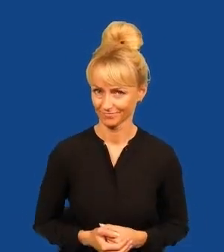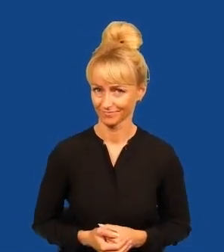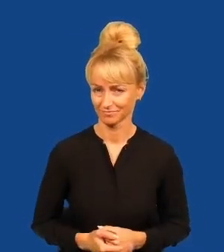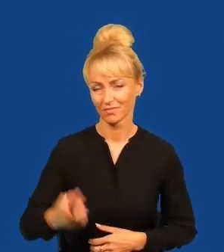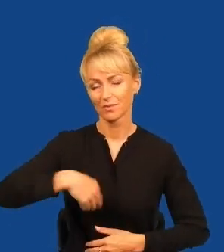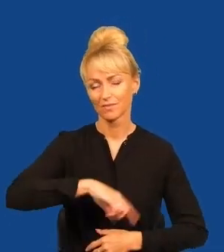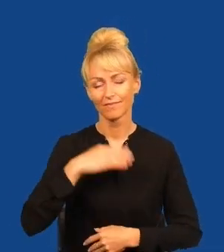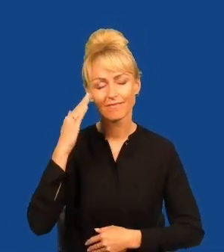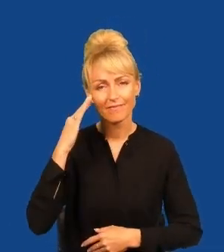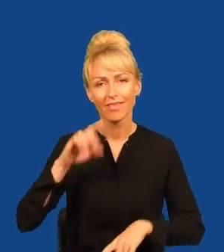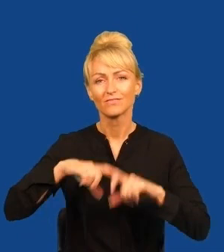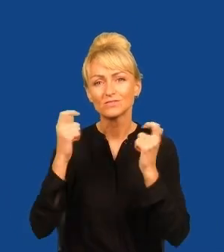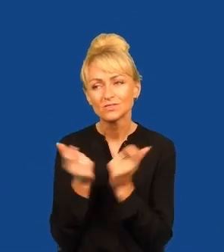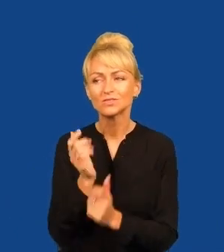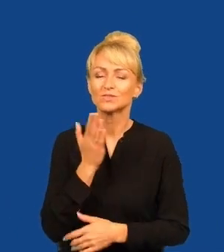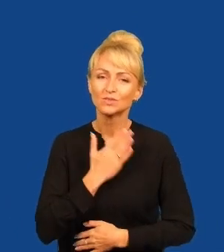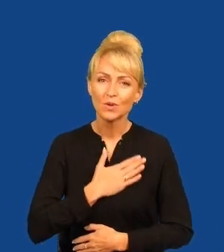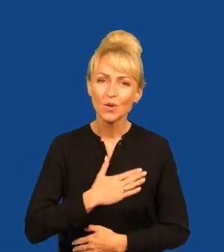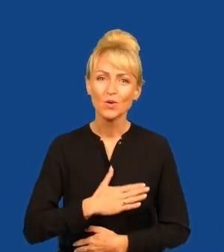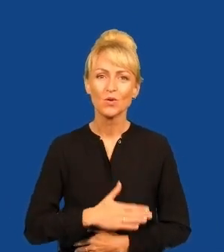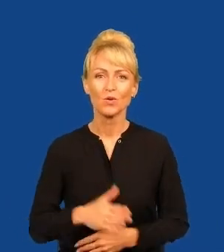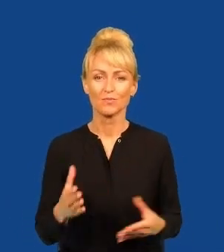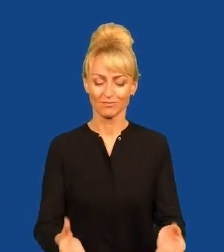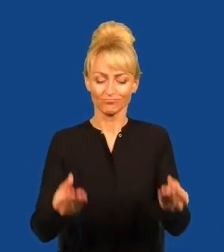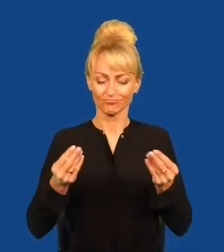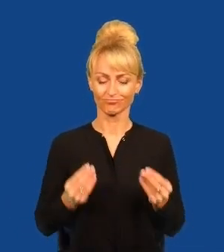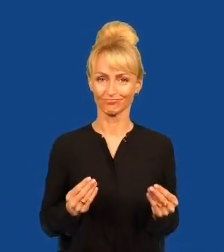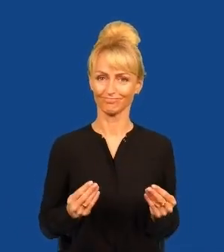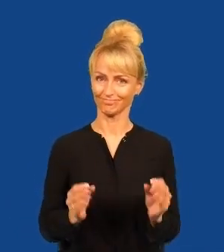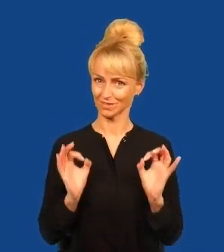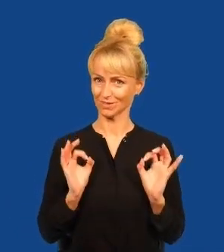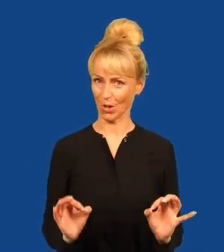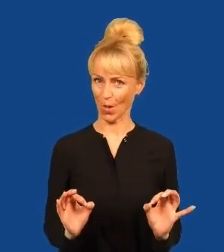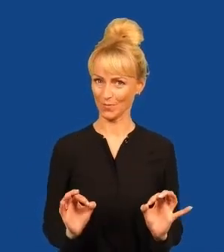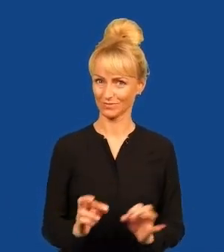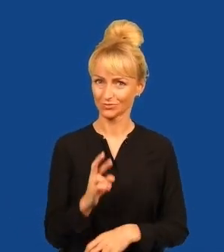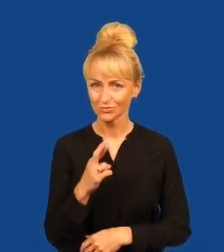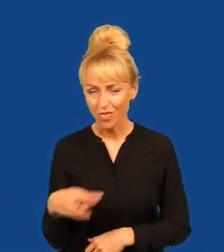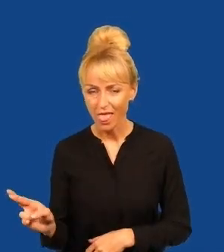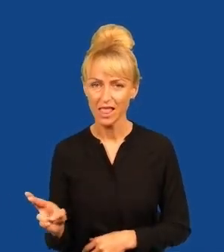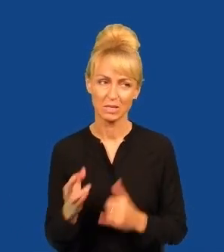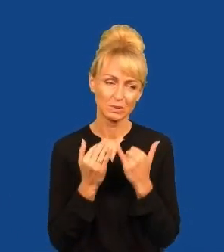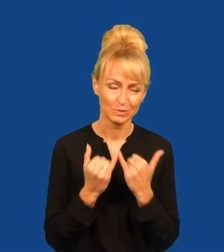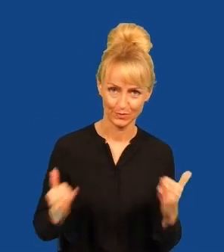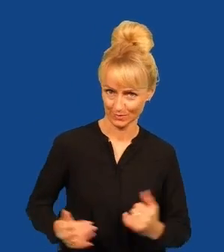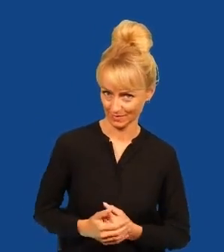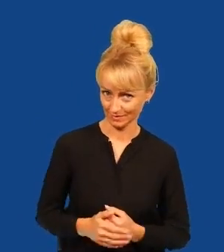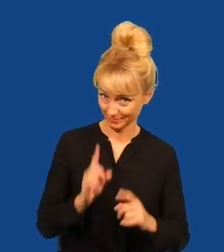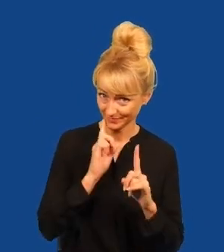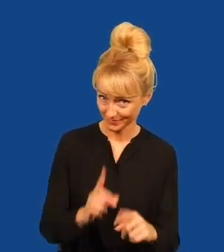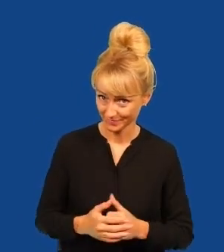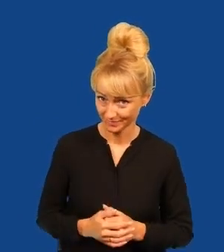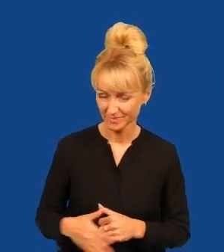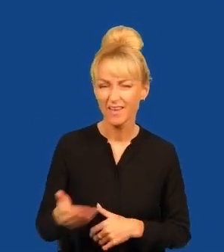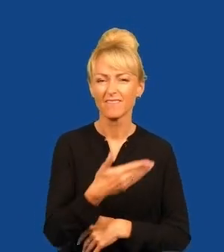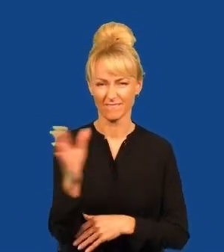lubimy używać i dostawać dobrze zaprojektowane produkty. Zapewne większość z Was, jak tutaj siedzimy, ma bogate